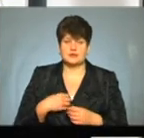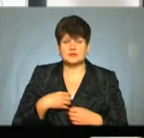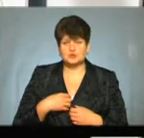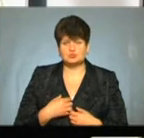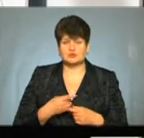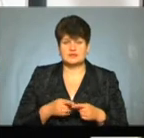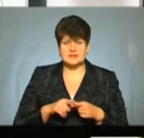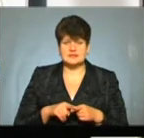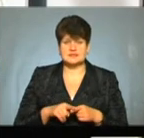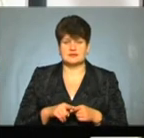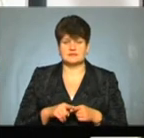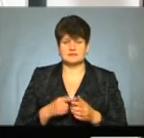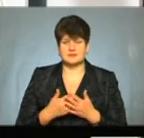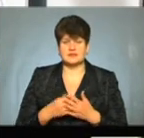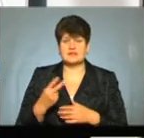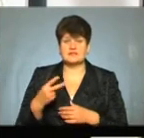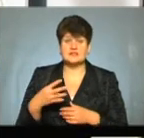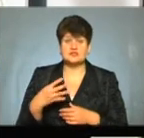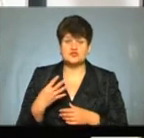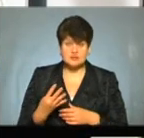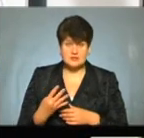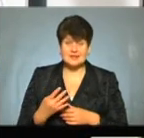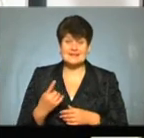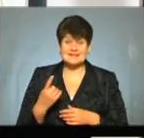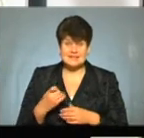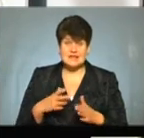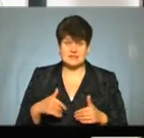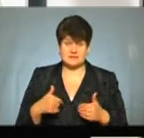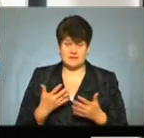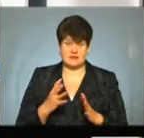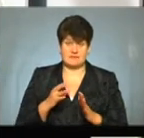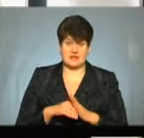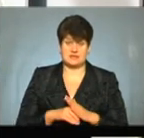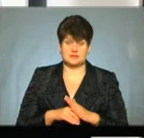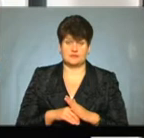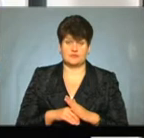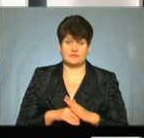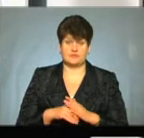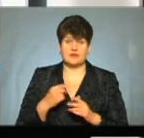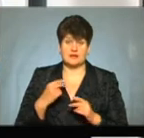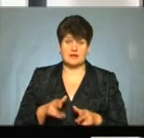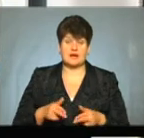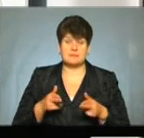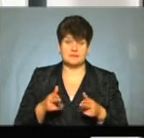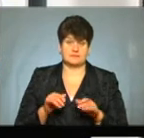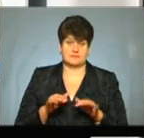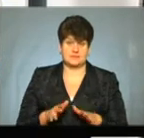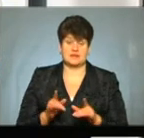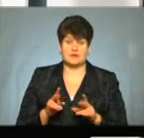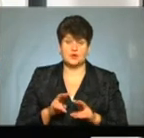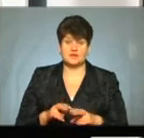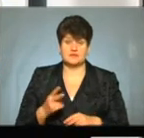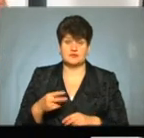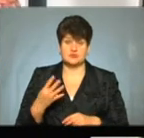що тільки 24 зі 100 чи скільки там звернень внесено в кримінальних проваджень. І тільки розслідується